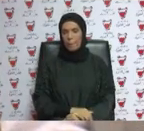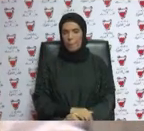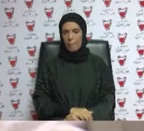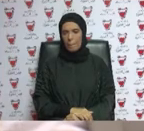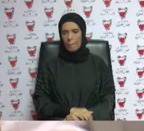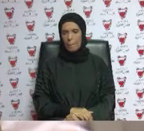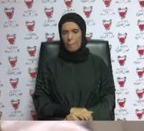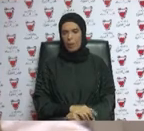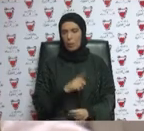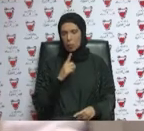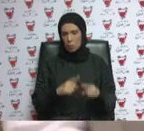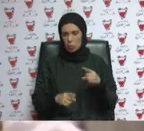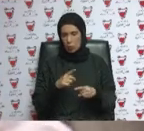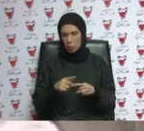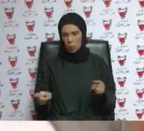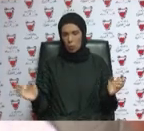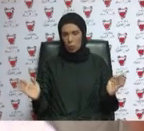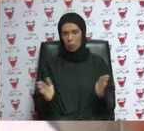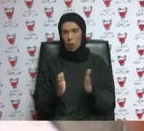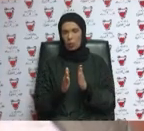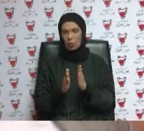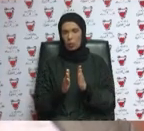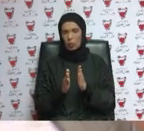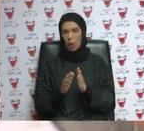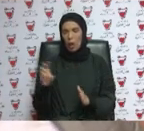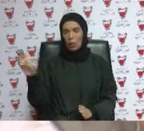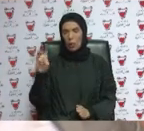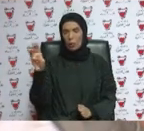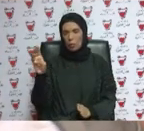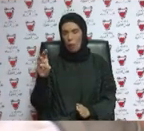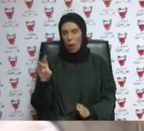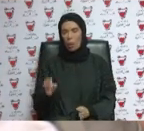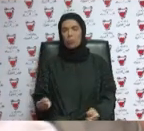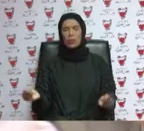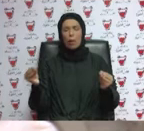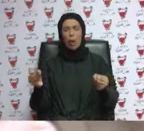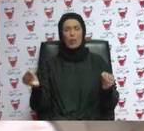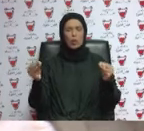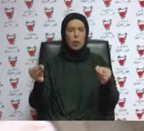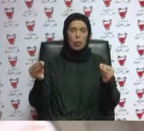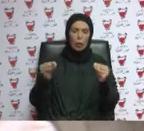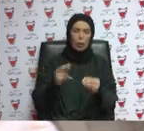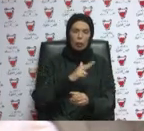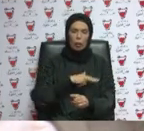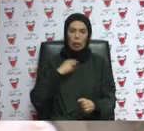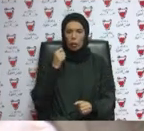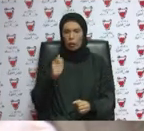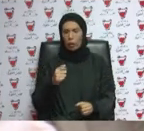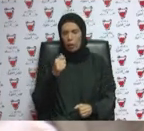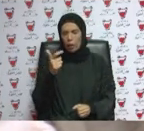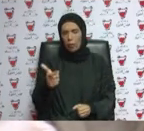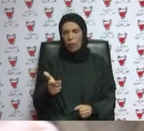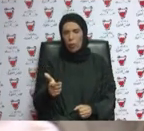لكانت المشاكل التي سوف تواجه القطاع الخاص مضاعفة، وربما تقوم الحكومة بصرف مبالغ